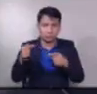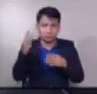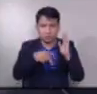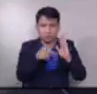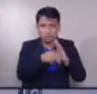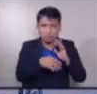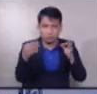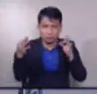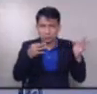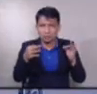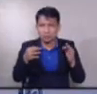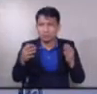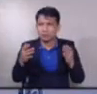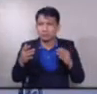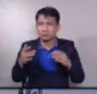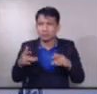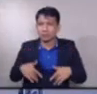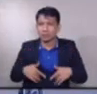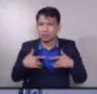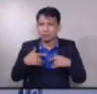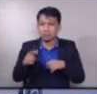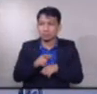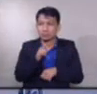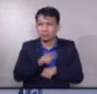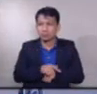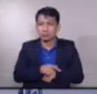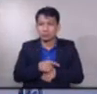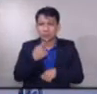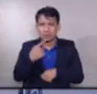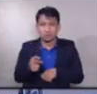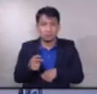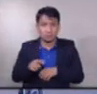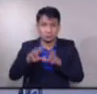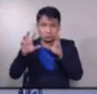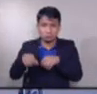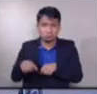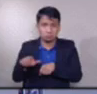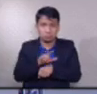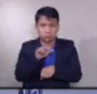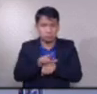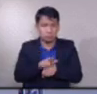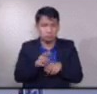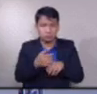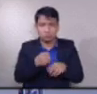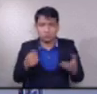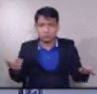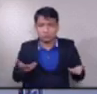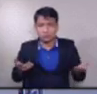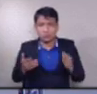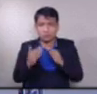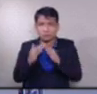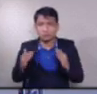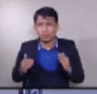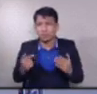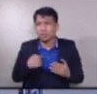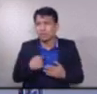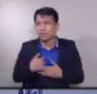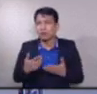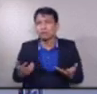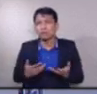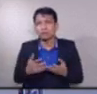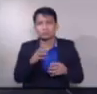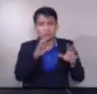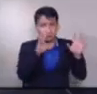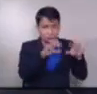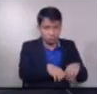Pilipinas, may bahay at lupa ka pa. Pero pag ilaland grab ka ng mga oligarch, per se, saan kami titira? So if you